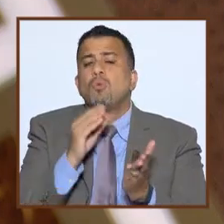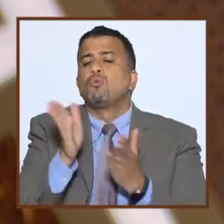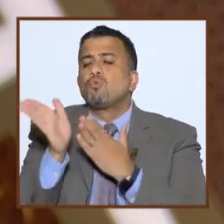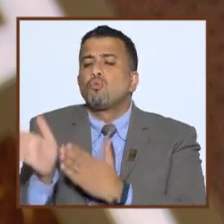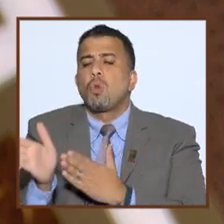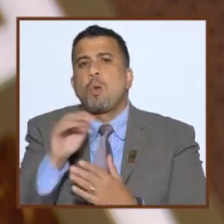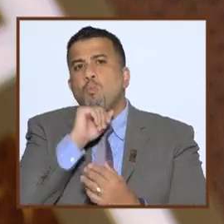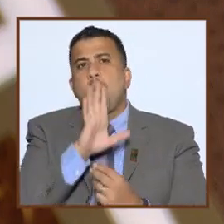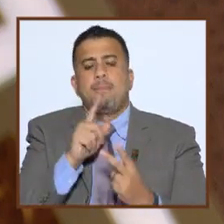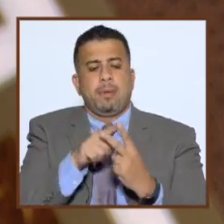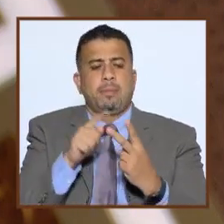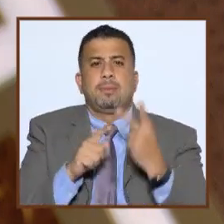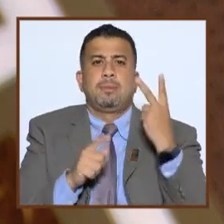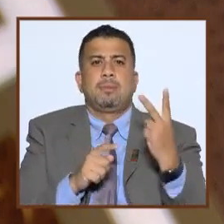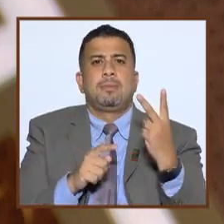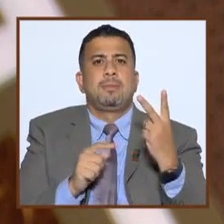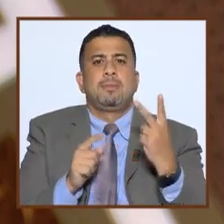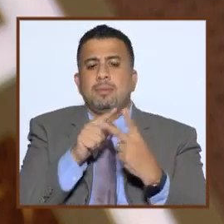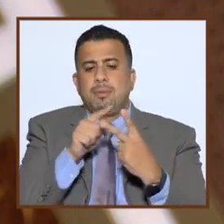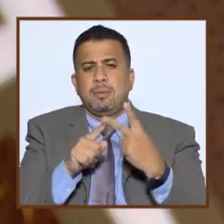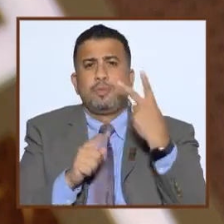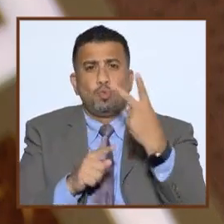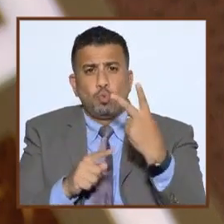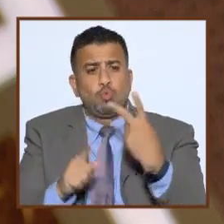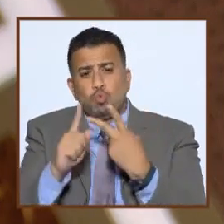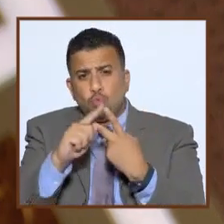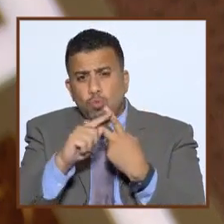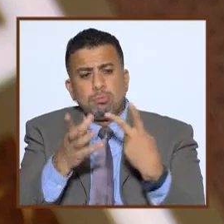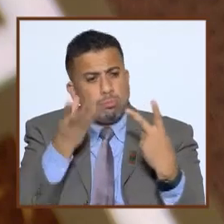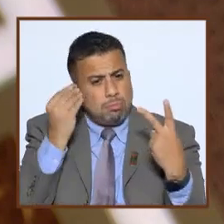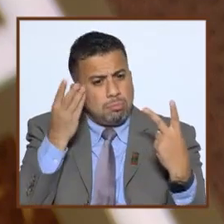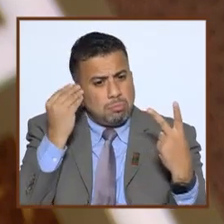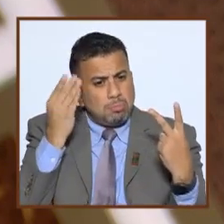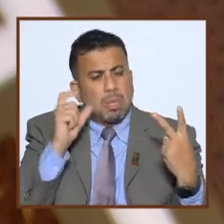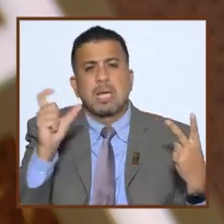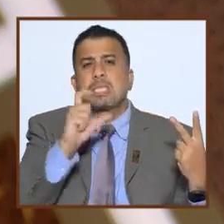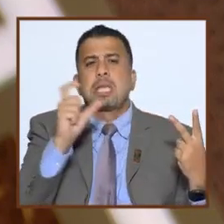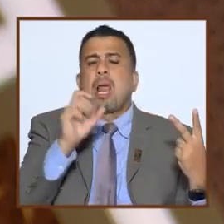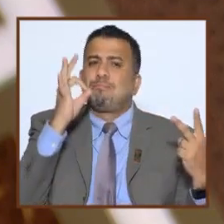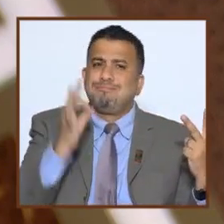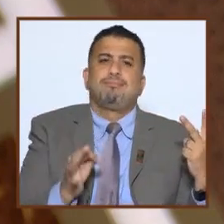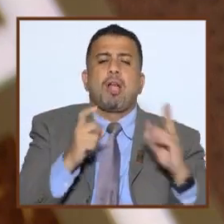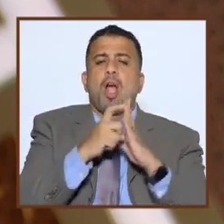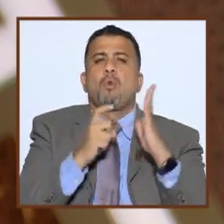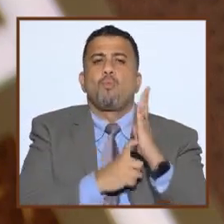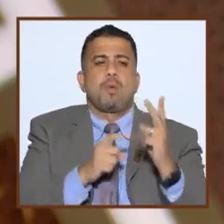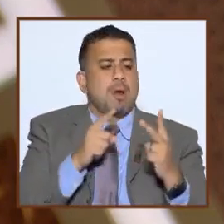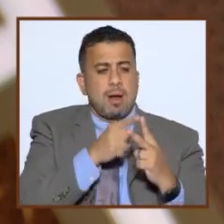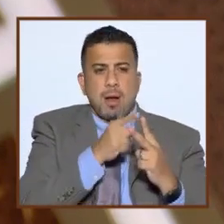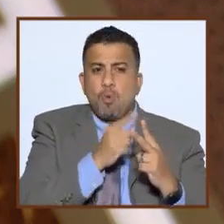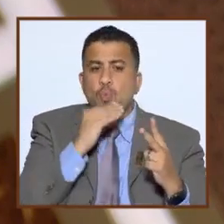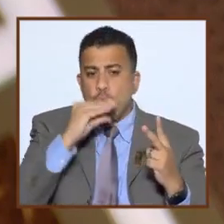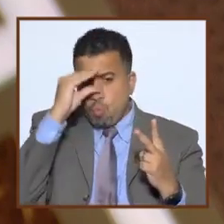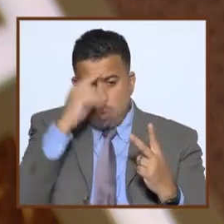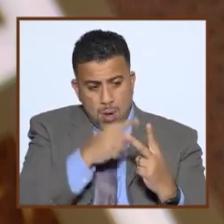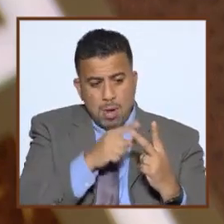صلى الله عليه واله وسلم المصدران اللي ناخذ منه ما دين الاسلام ولذلك الله عز وجل قال